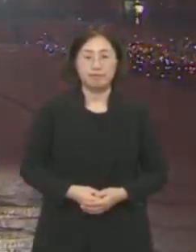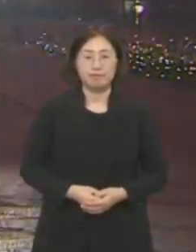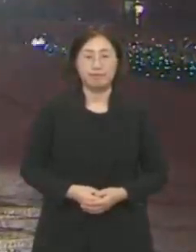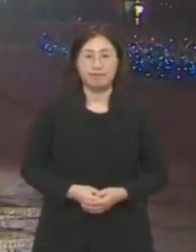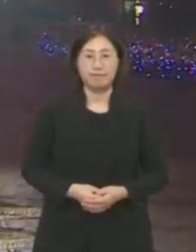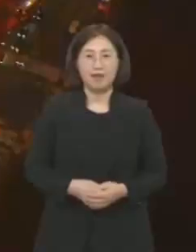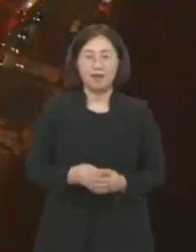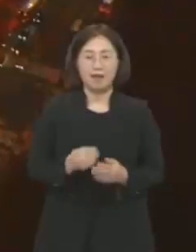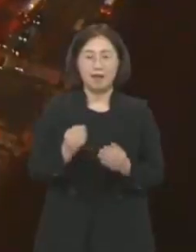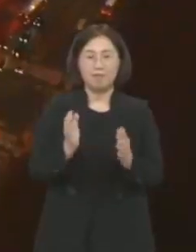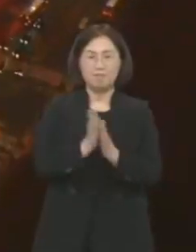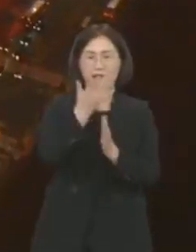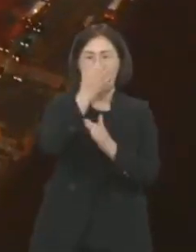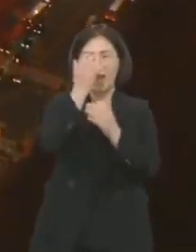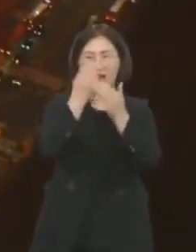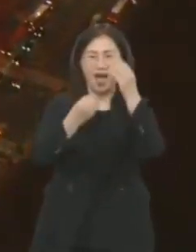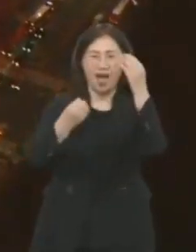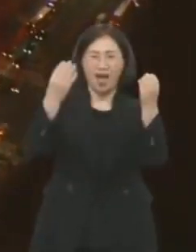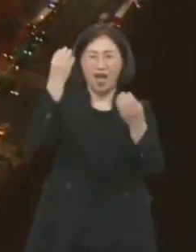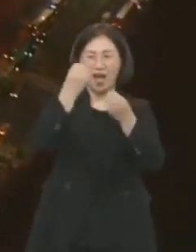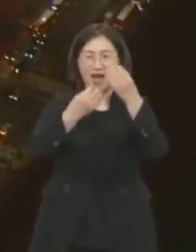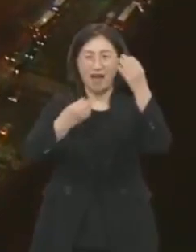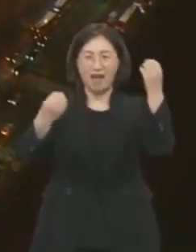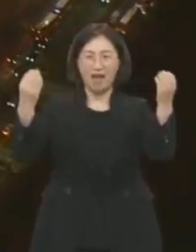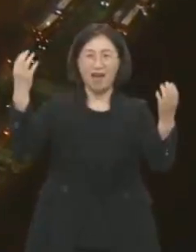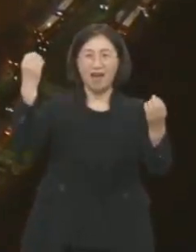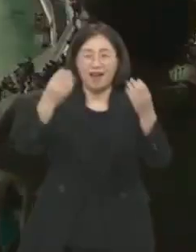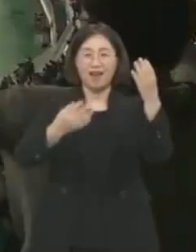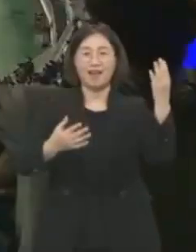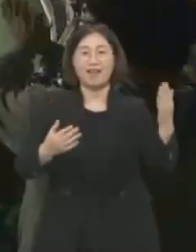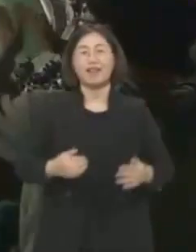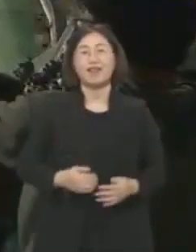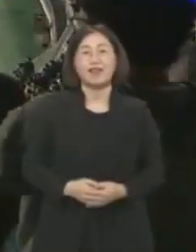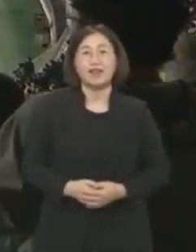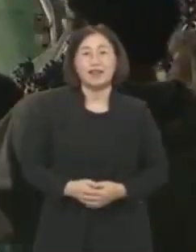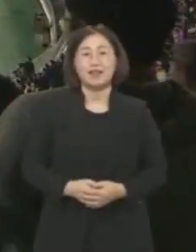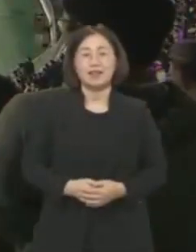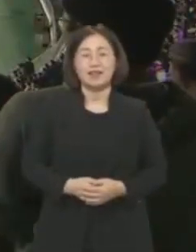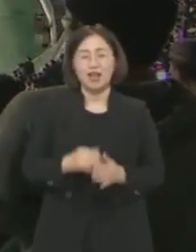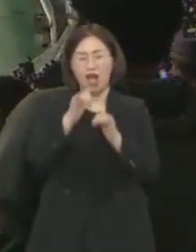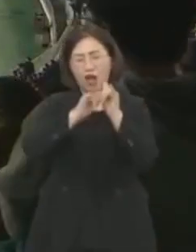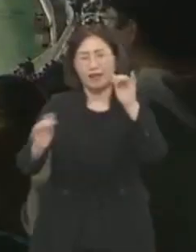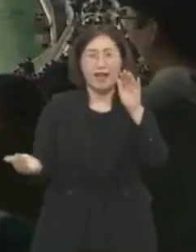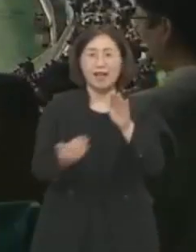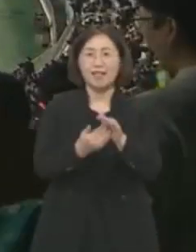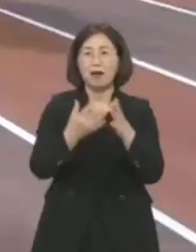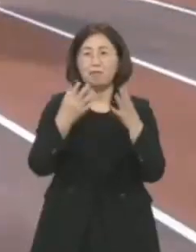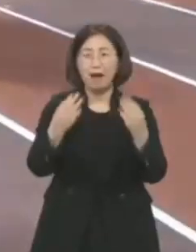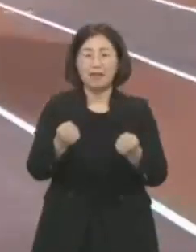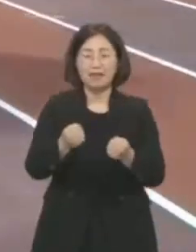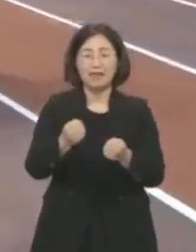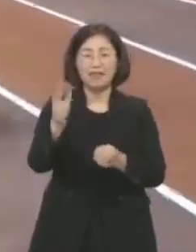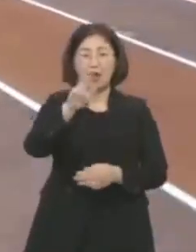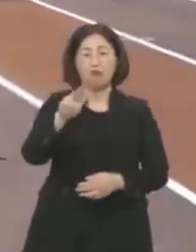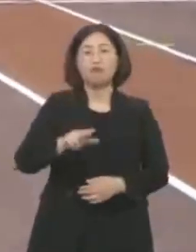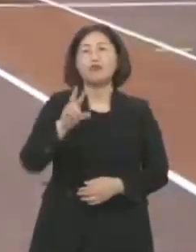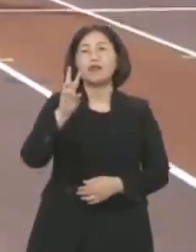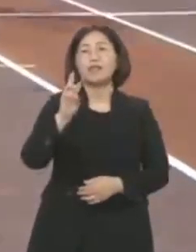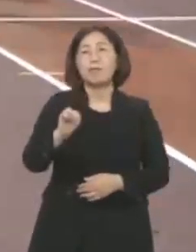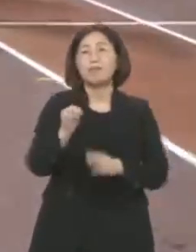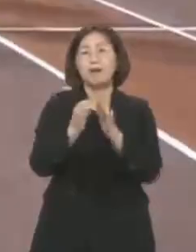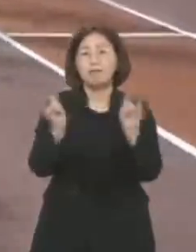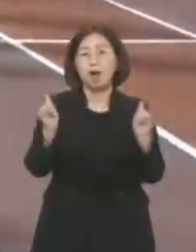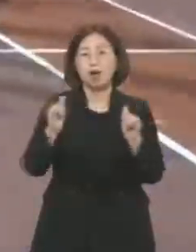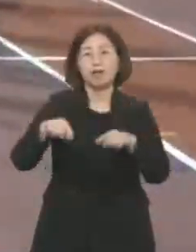무지갯빛 레이저의 화려한 광선이 경기장 전체를 감쌉니다. 역대 최대 규모인 전국 약 3만 명의 선수단이